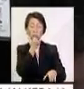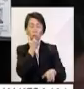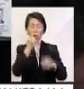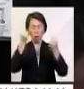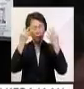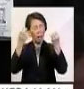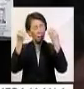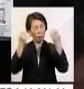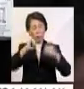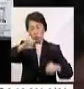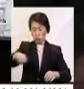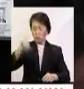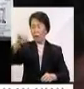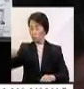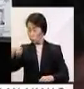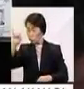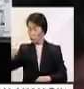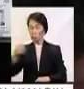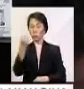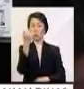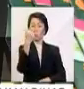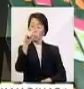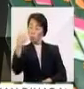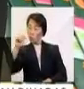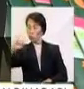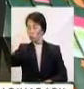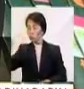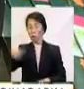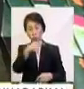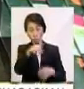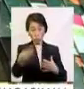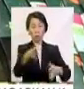jutaan ataupun mungkin puluhan juta yang mereka telah kutip.